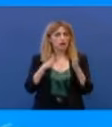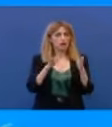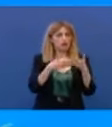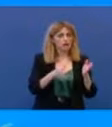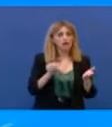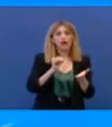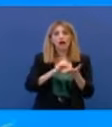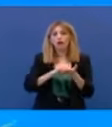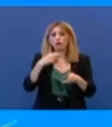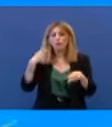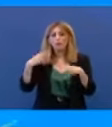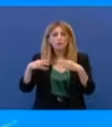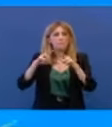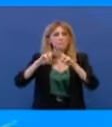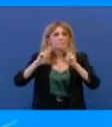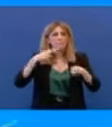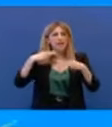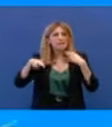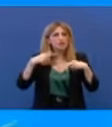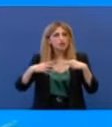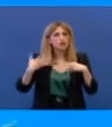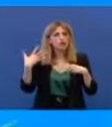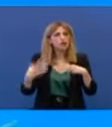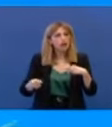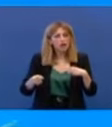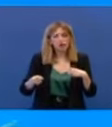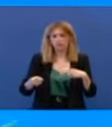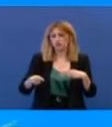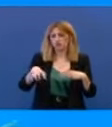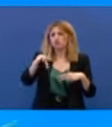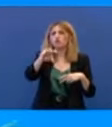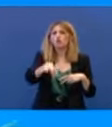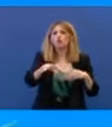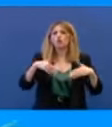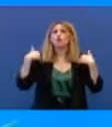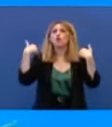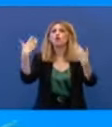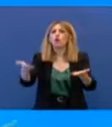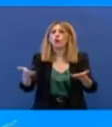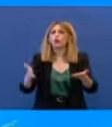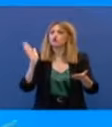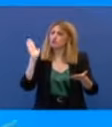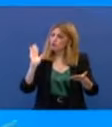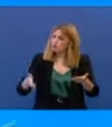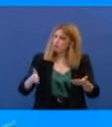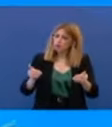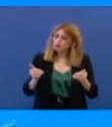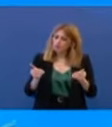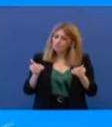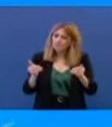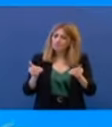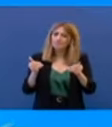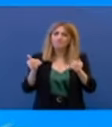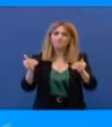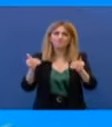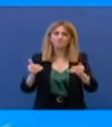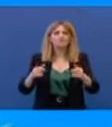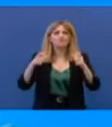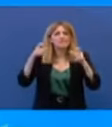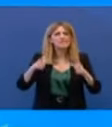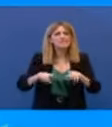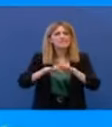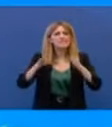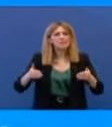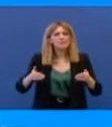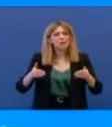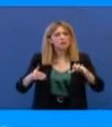που καταλαμβάνουν, προκειμένου να μπορέσουν να συγκρατήσουν το τζίρο τους και να παρέχουν με καλύτερο τρόπο